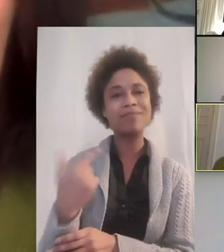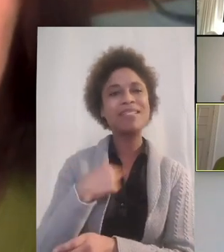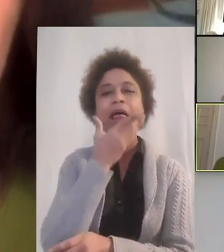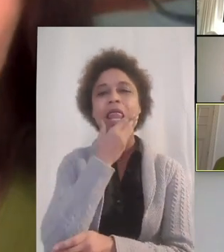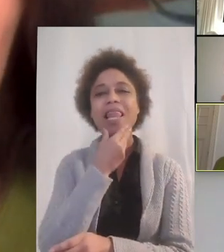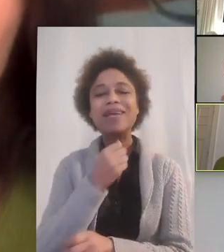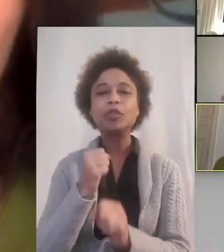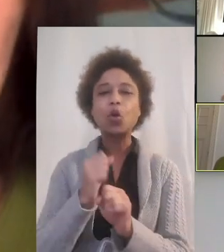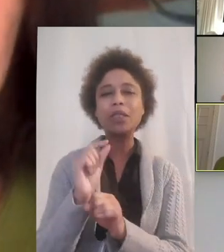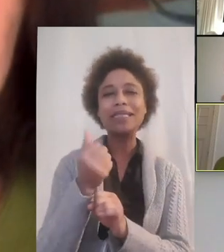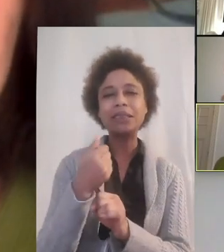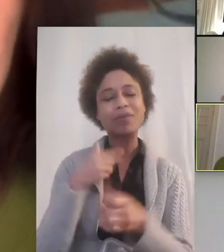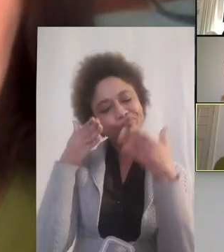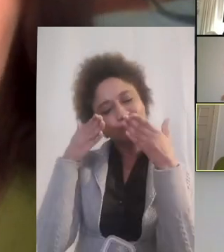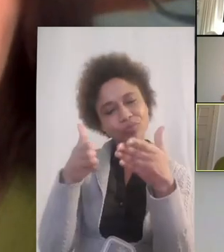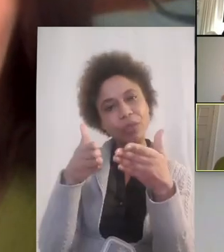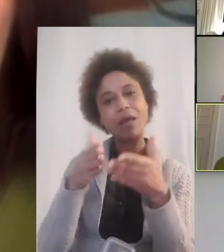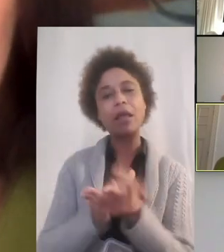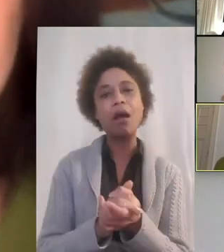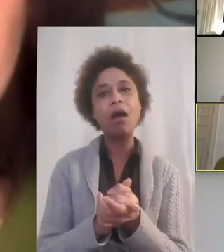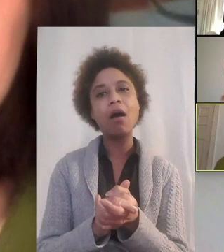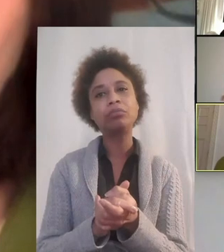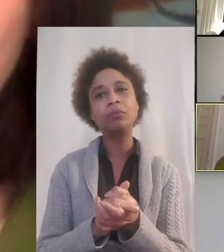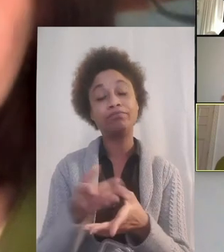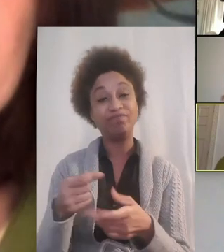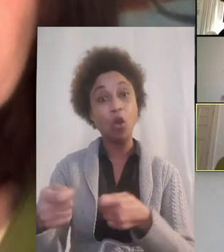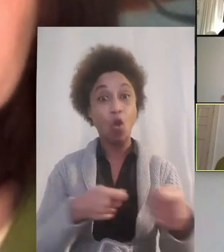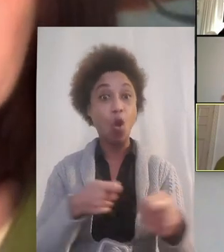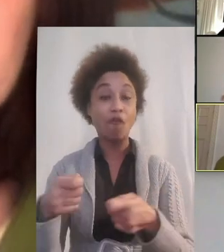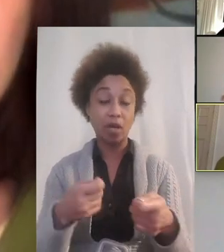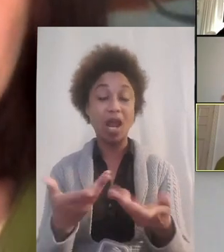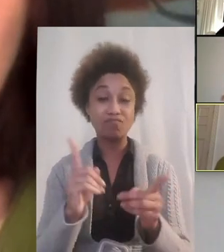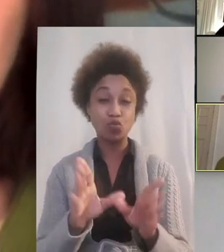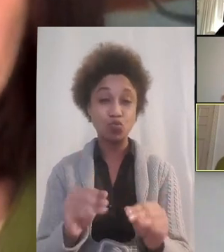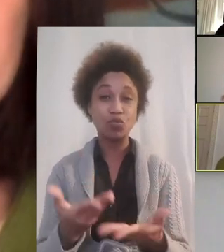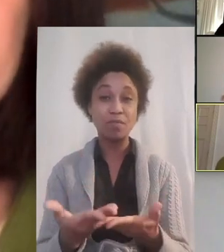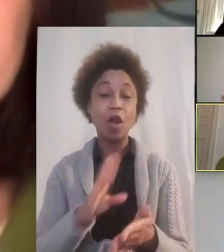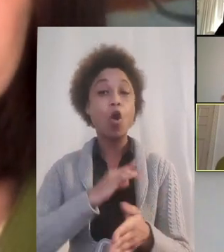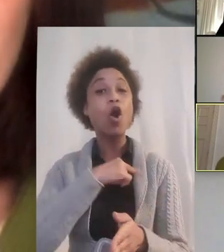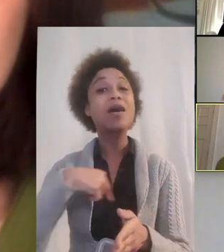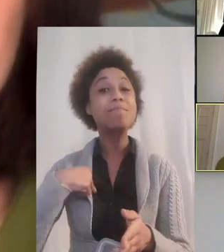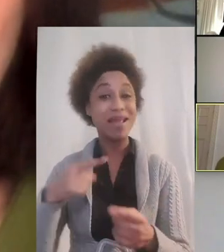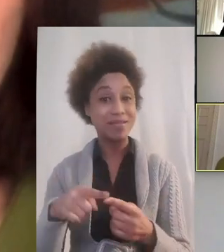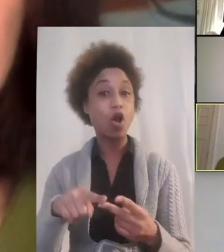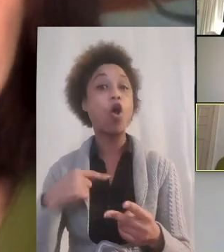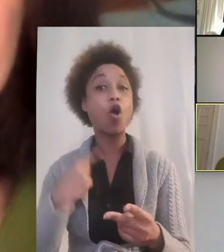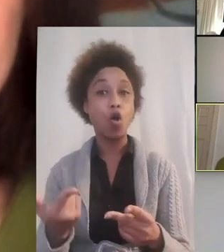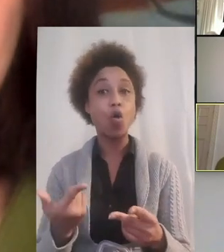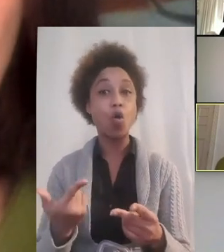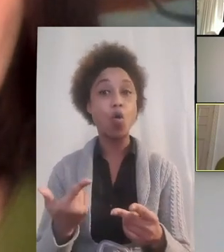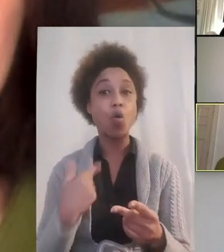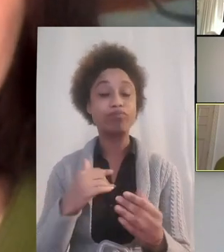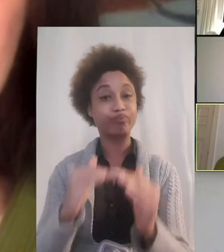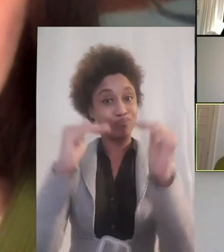lijkt me iets om aandacht aan te geven bij de overheid. Dus zowel, ja, op gemeentelijk als op